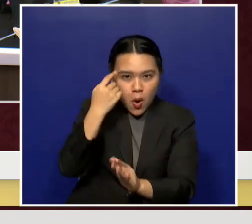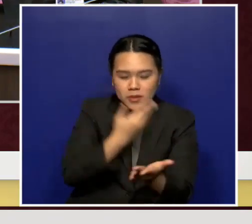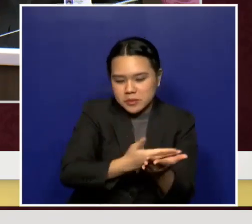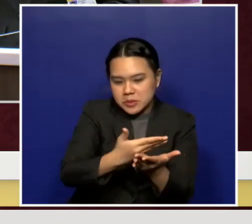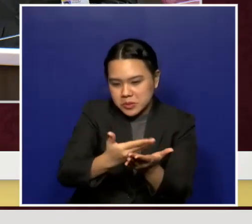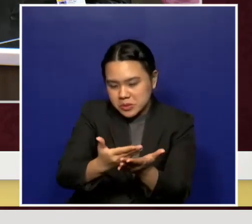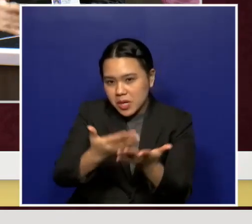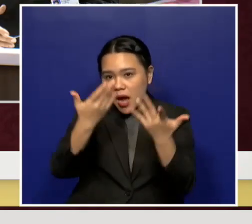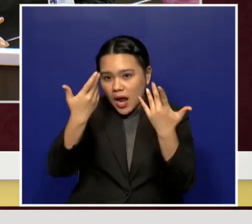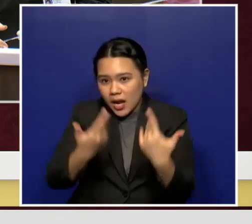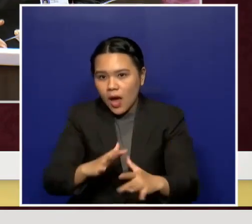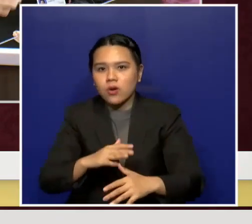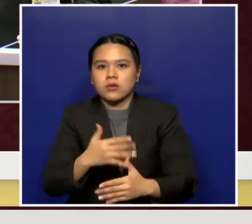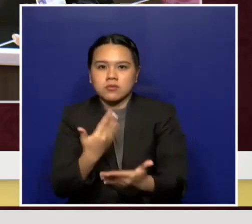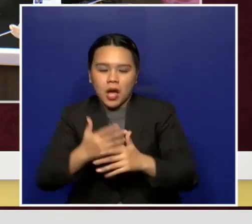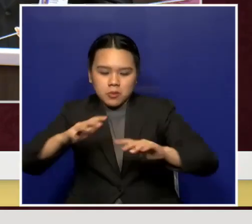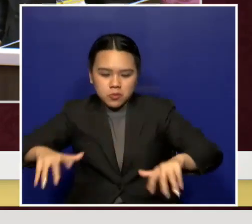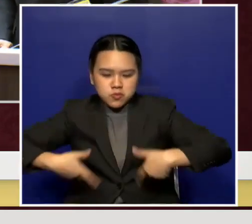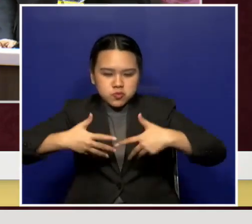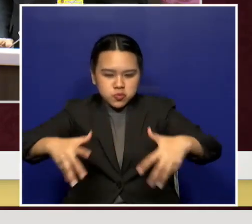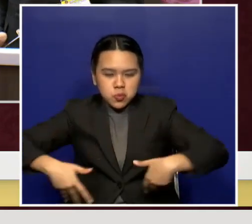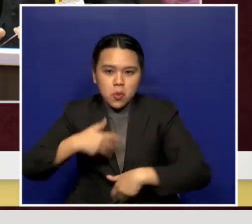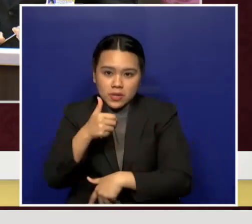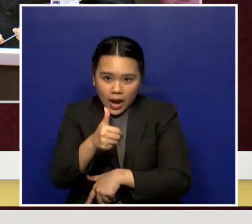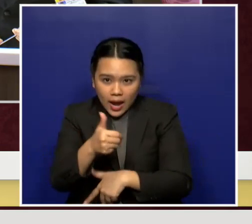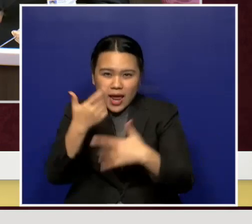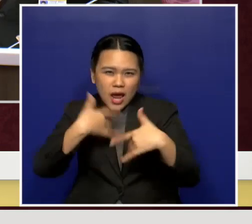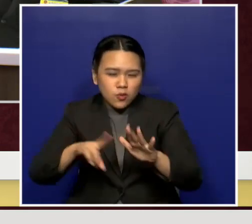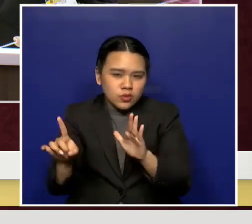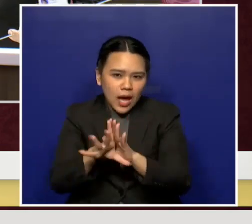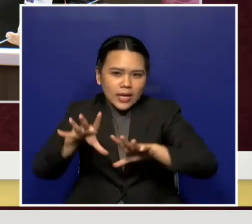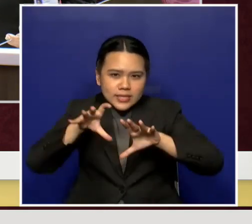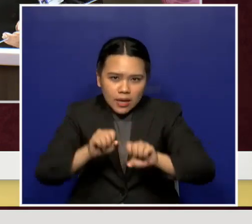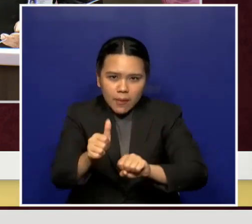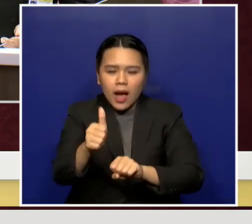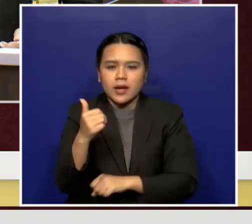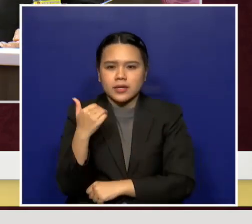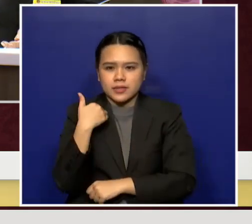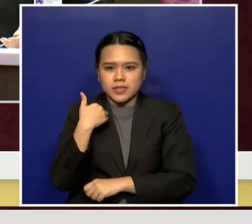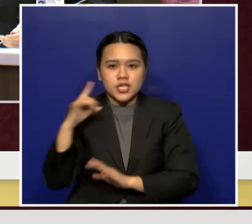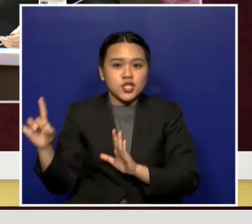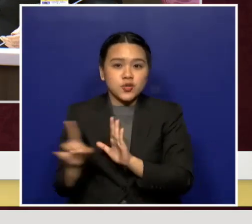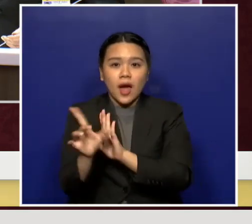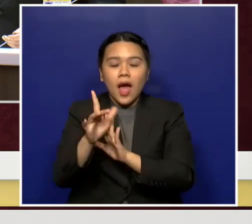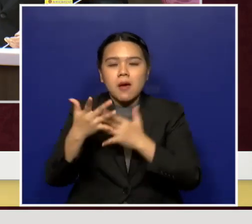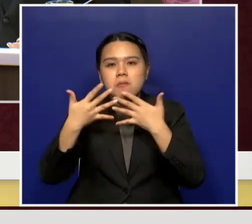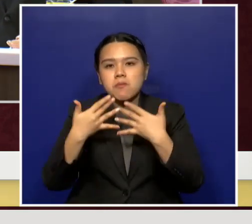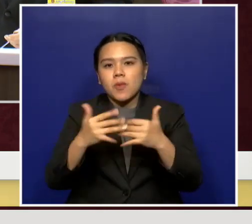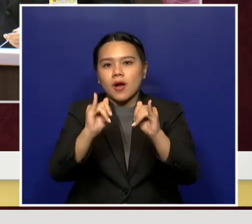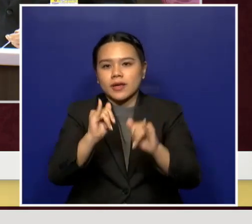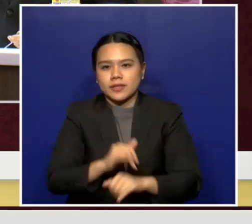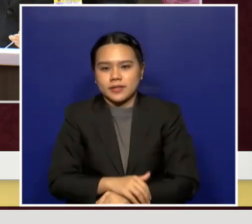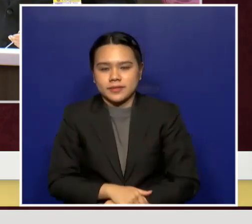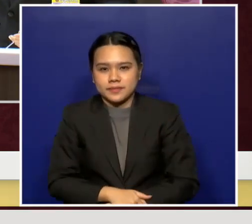โกยเงินในตลาดหลักทรัพย์ถูกจับได้สุดท้ายเป็นไงครับลอยนวลลอยนว